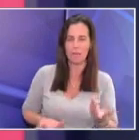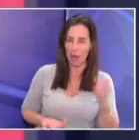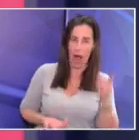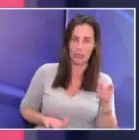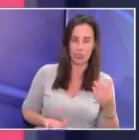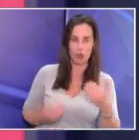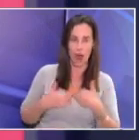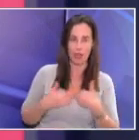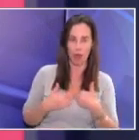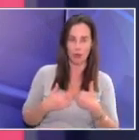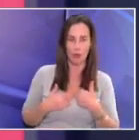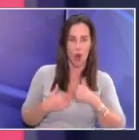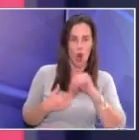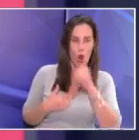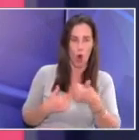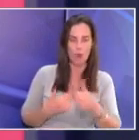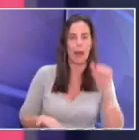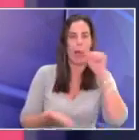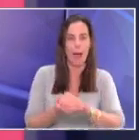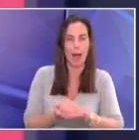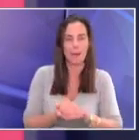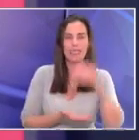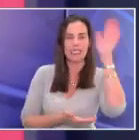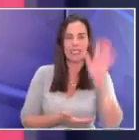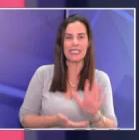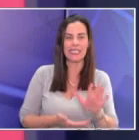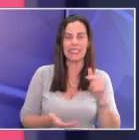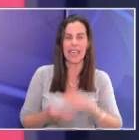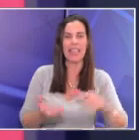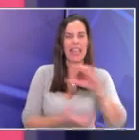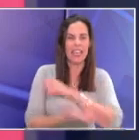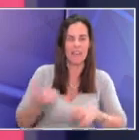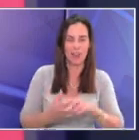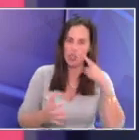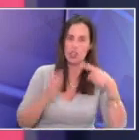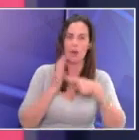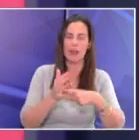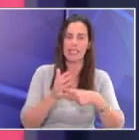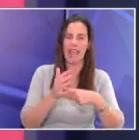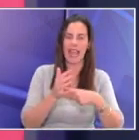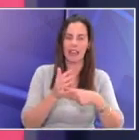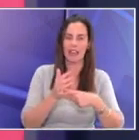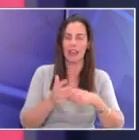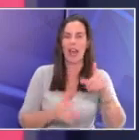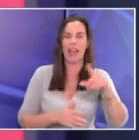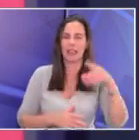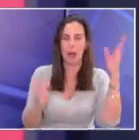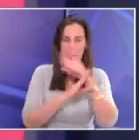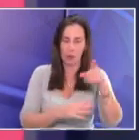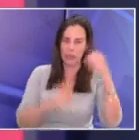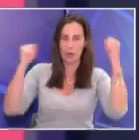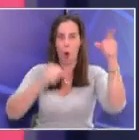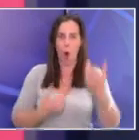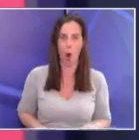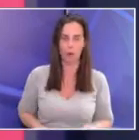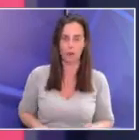על זה שאנחנו לא רוצים למאמן סרט של נעילה והאינטיפאדה שמציג את נעילה את המחבלות